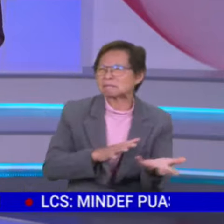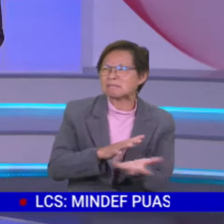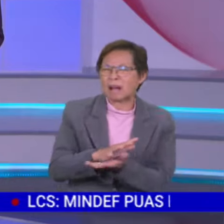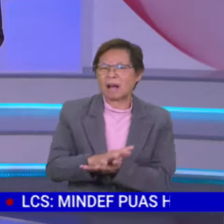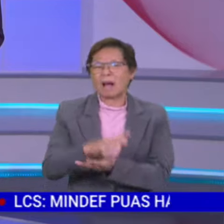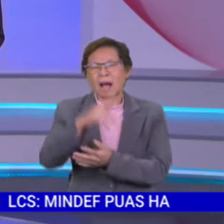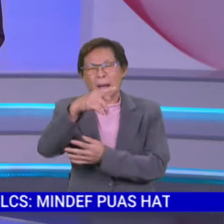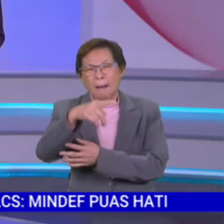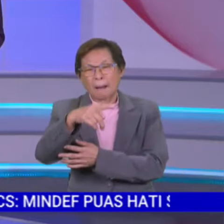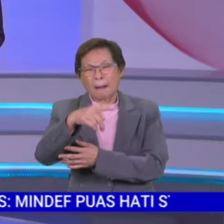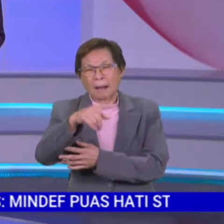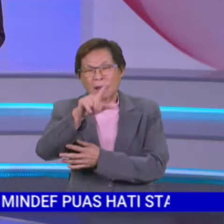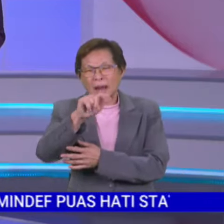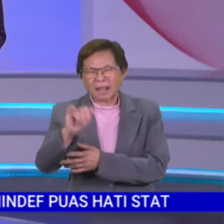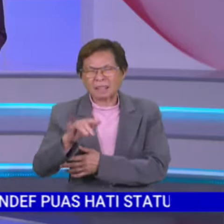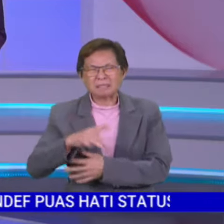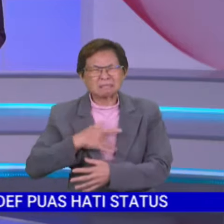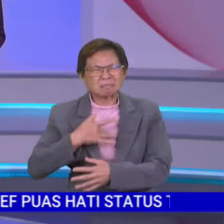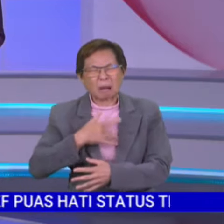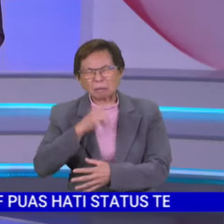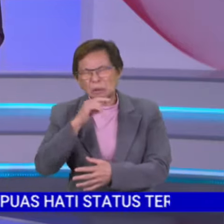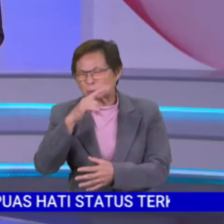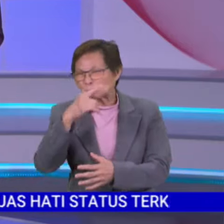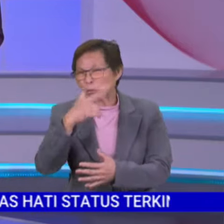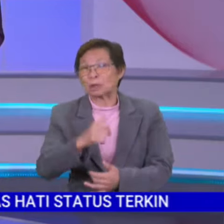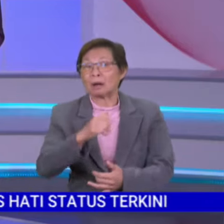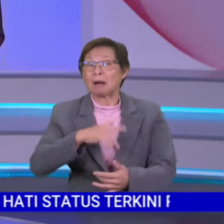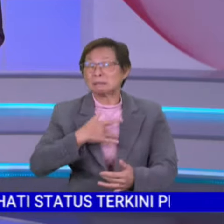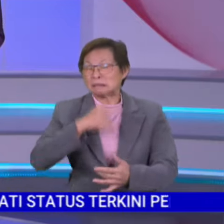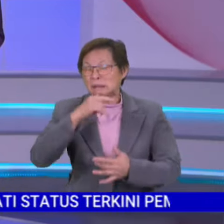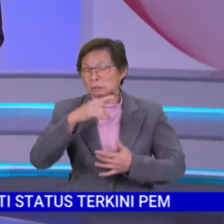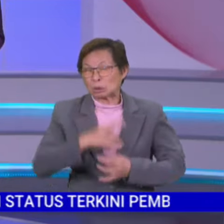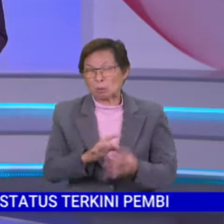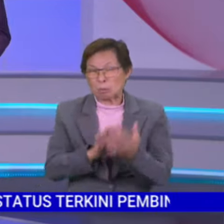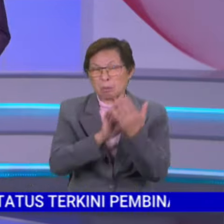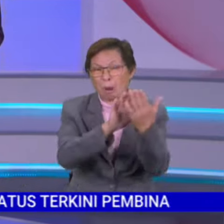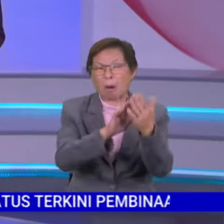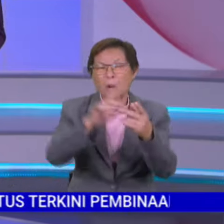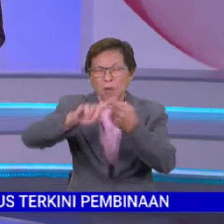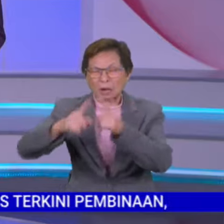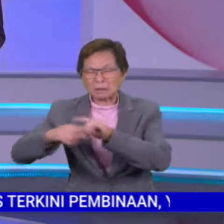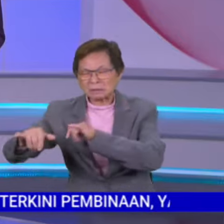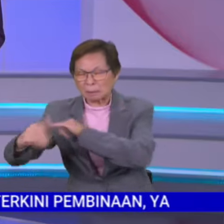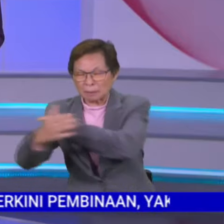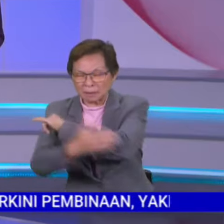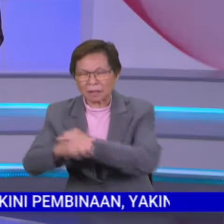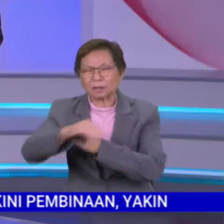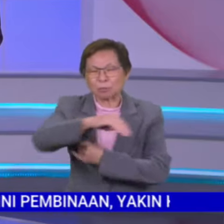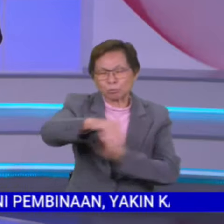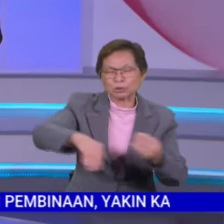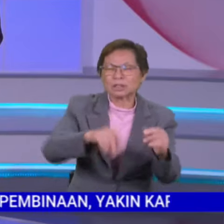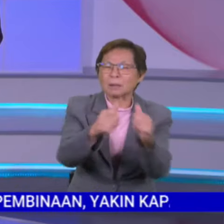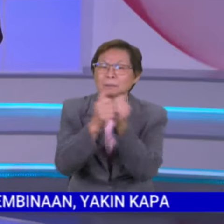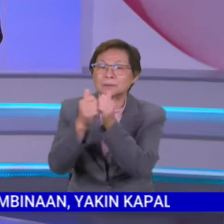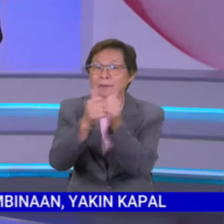Jelas Peijing, antara perkara yang kurang digemarinya adalah apabila terpaksa berhadapan rakan senegara di pusingan